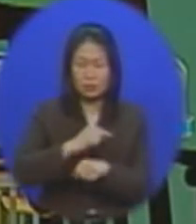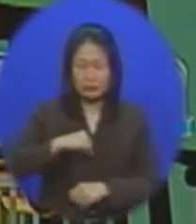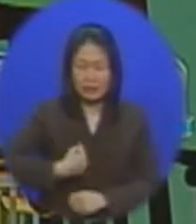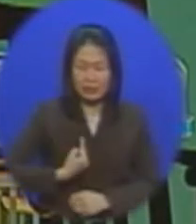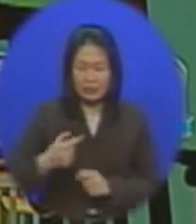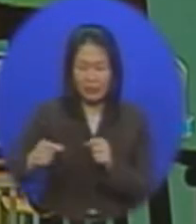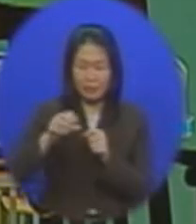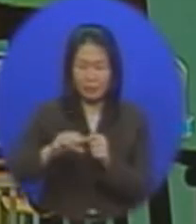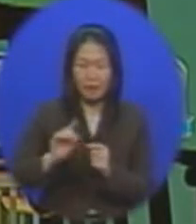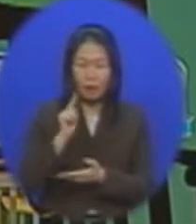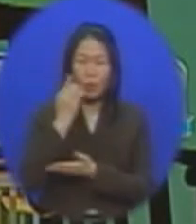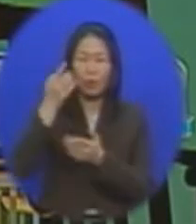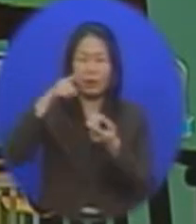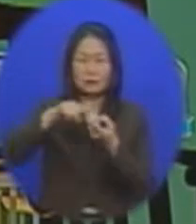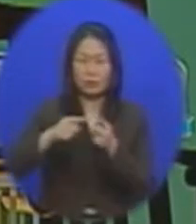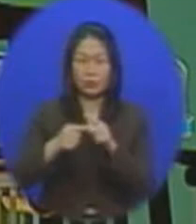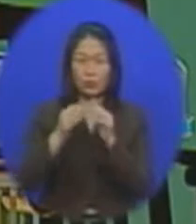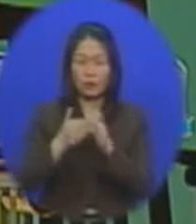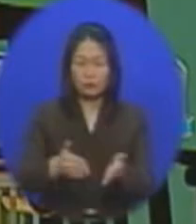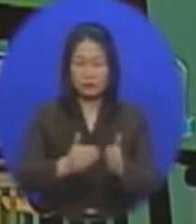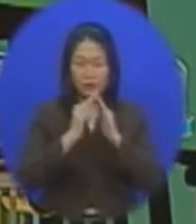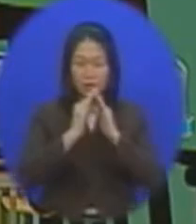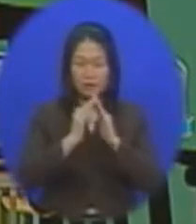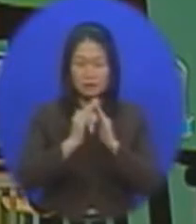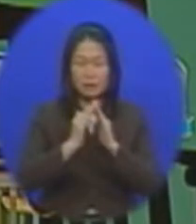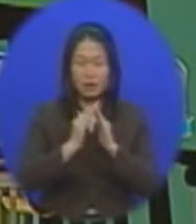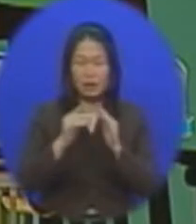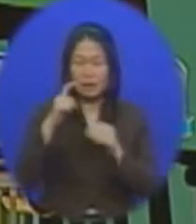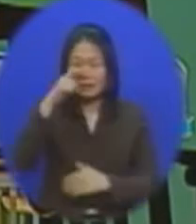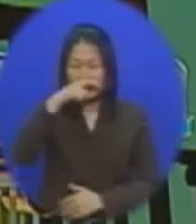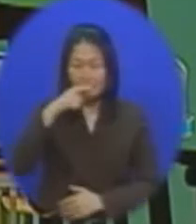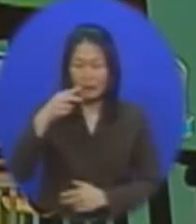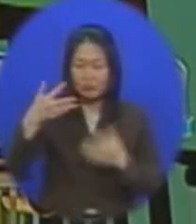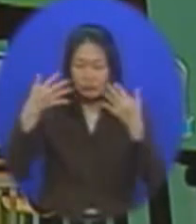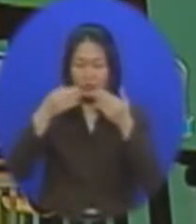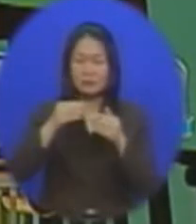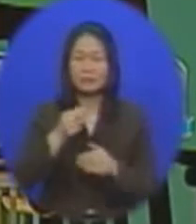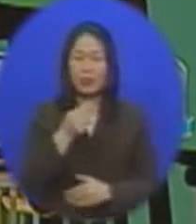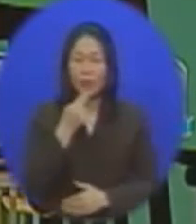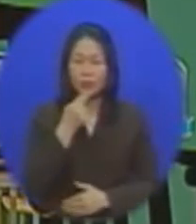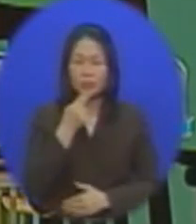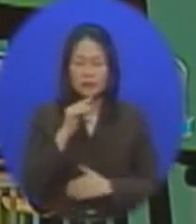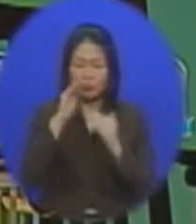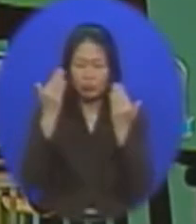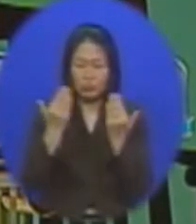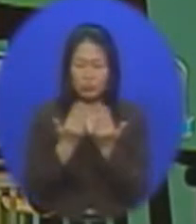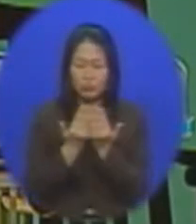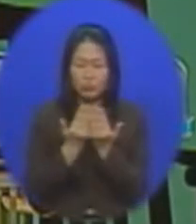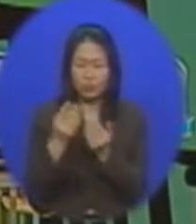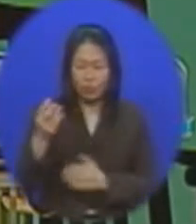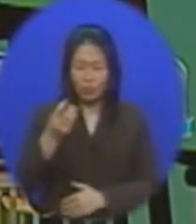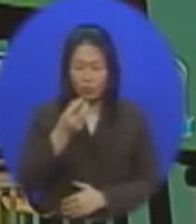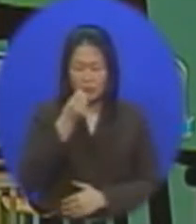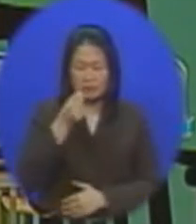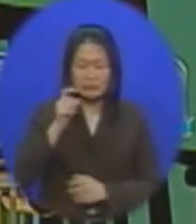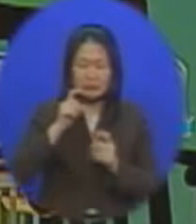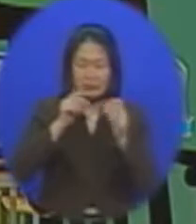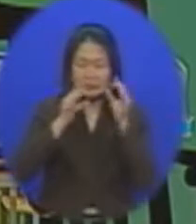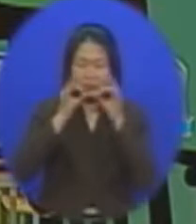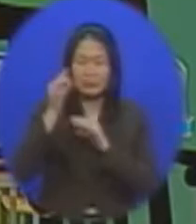교회로 세우사 티나 주름잡힌 것이나 이런 것들이 없이 거룩하고 흠이 없게 하려 하심이라